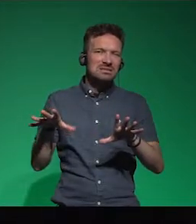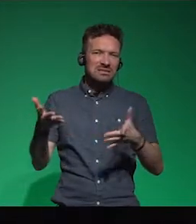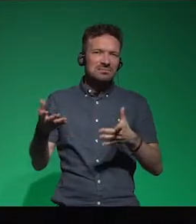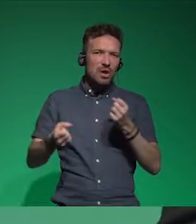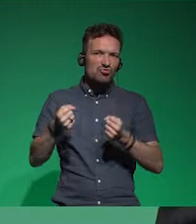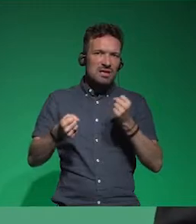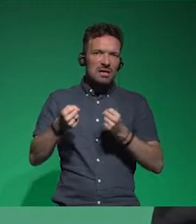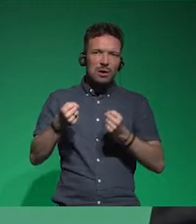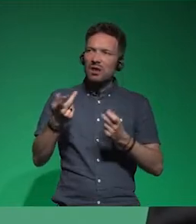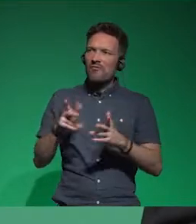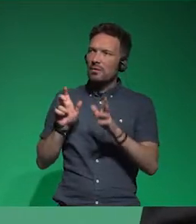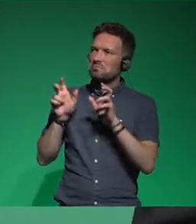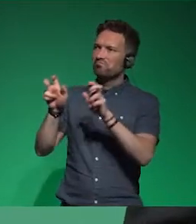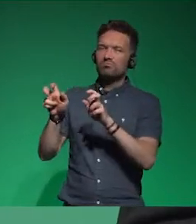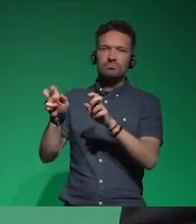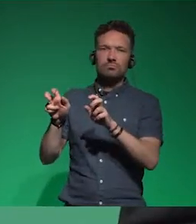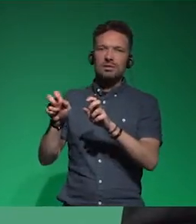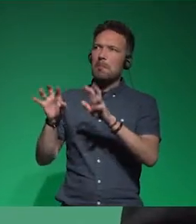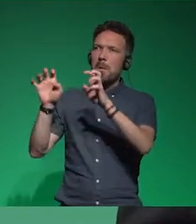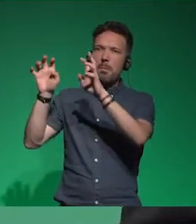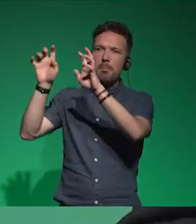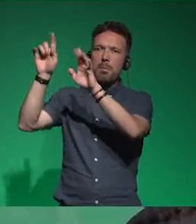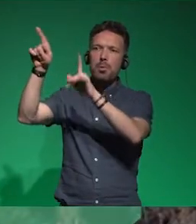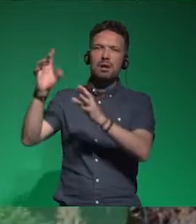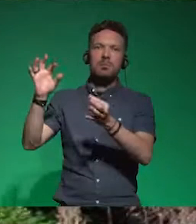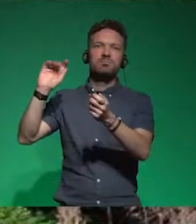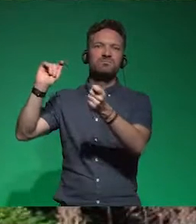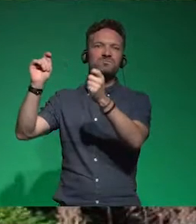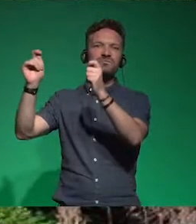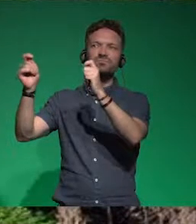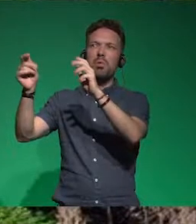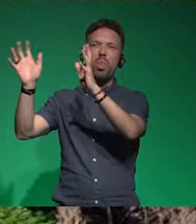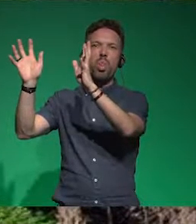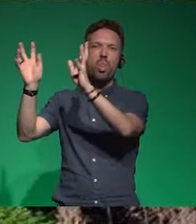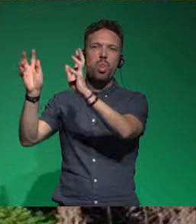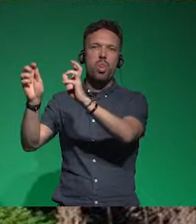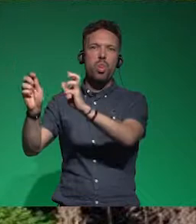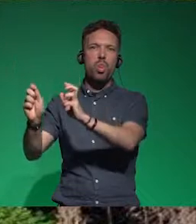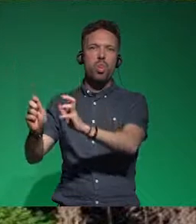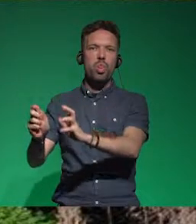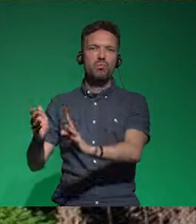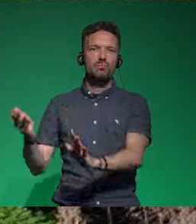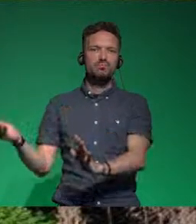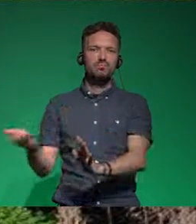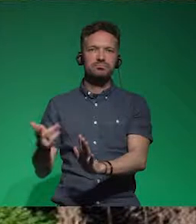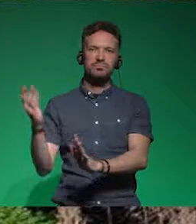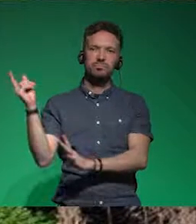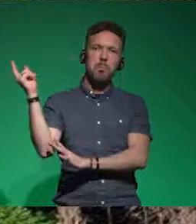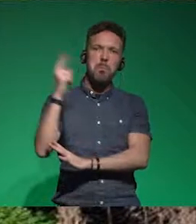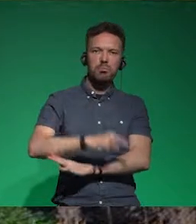wiederum Bäume angreifen und zum Absterben bringen. Und das sind typische Bilder, die jetzt diese Folgen